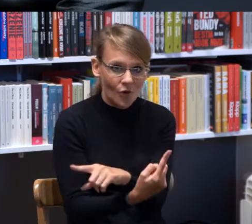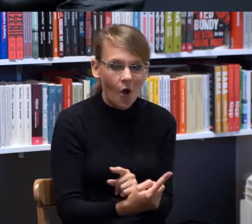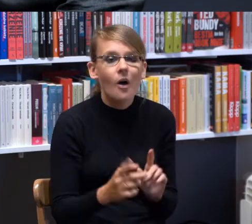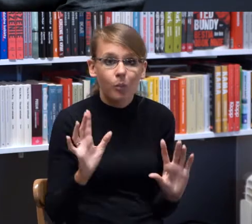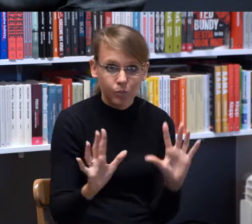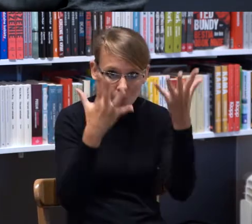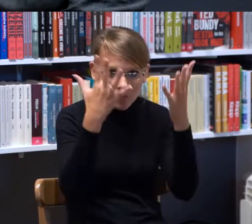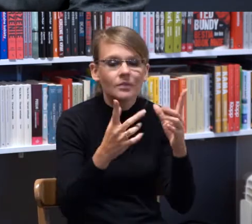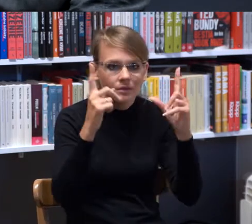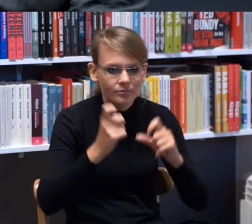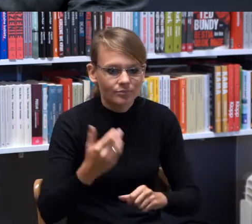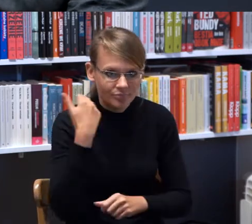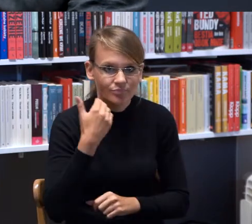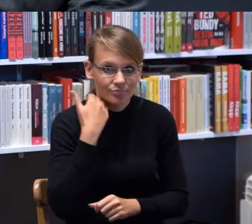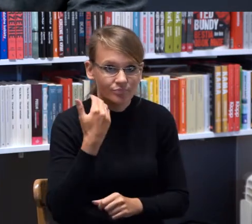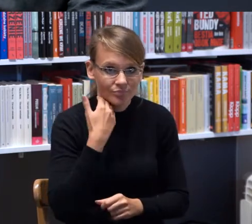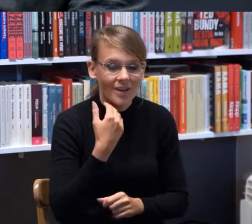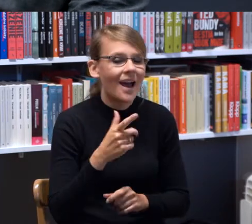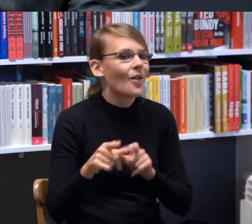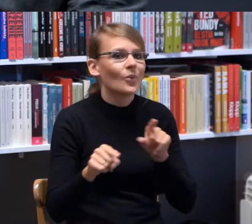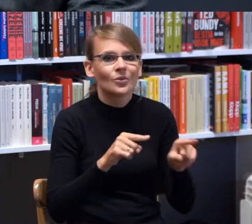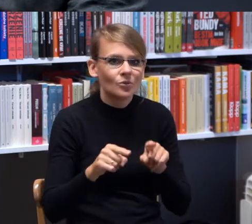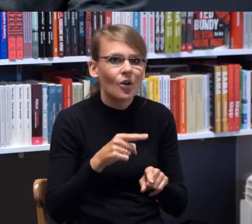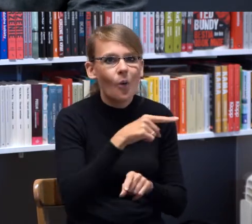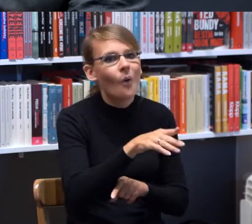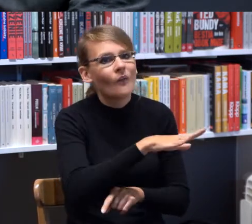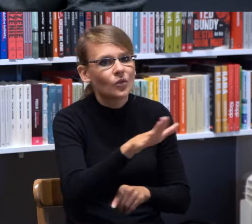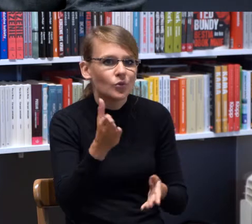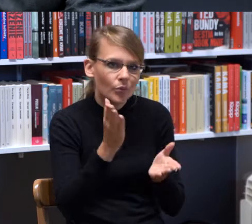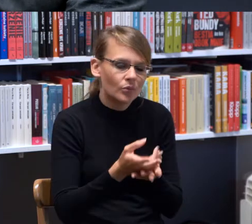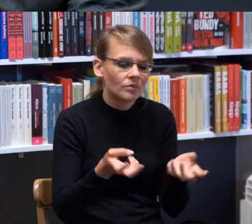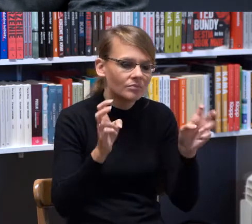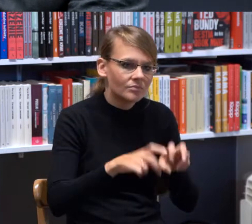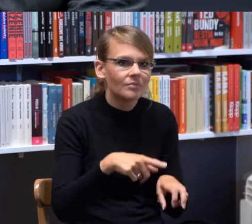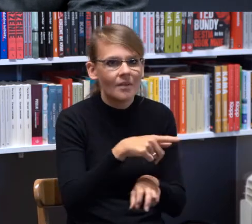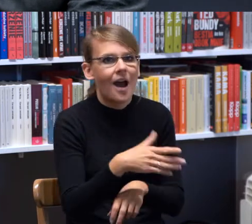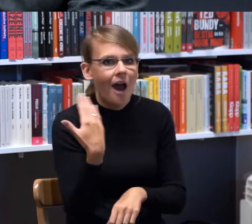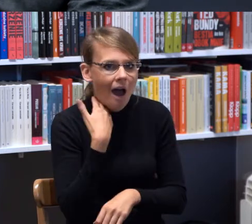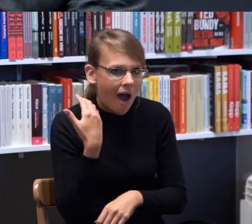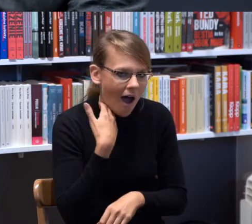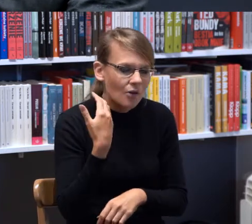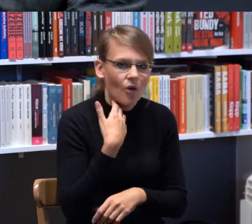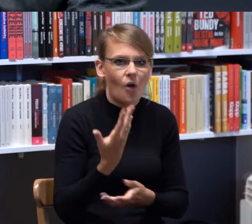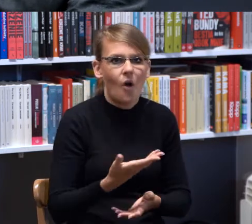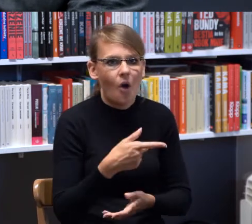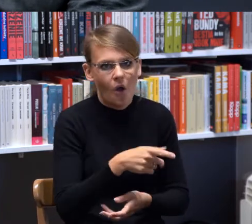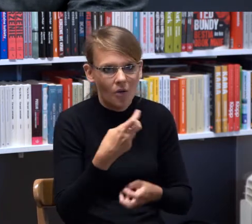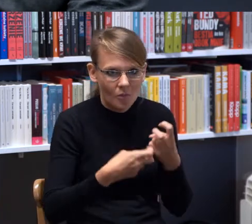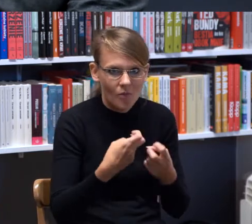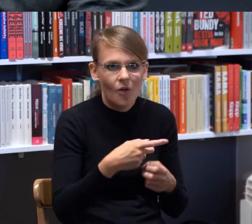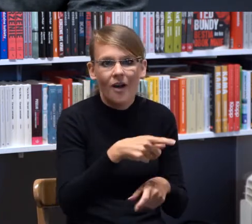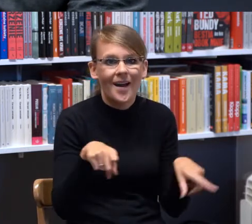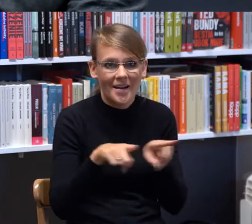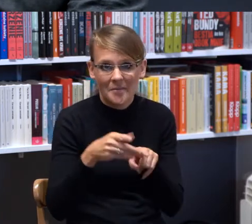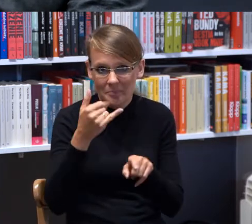pić. I oczywiście to nie oznacza, że ci wszyscy ludzie stali się alkoholikami i coś tam, i wszyscy reprodukowali historię